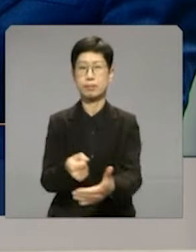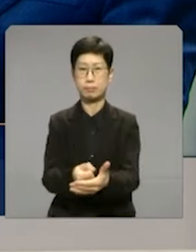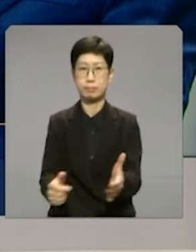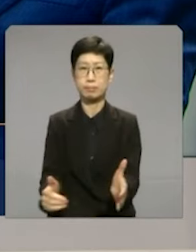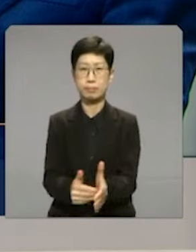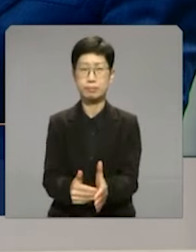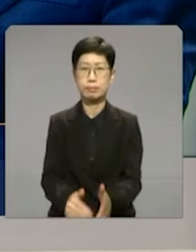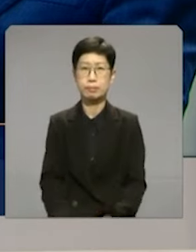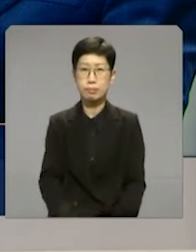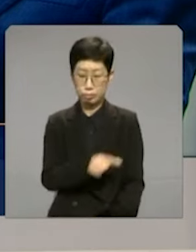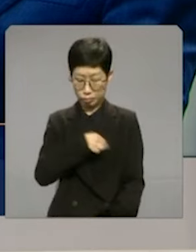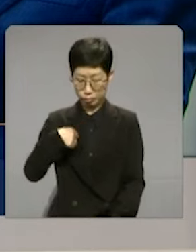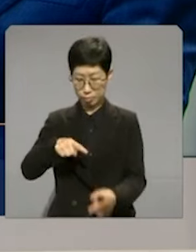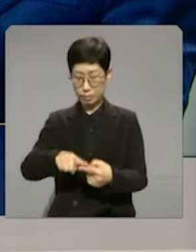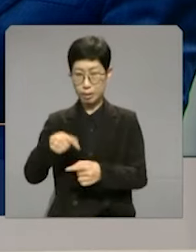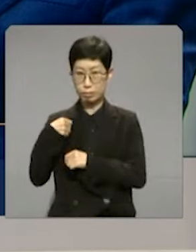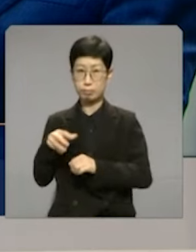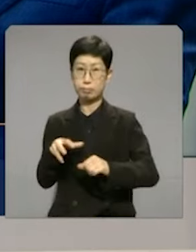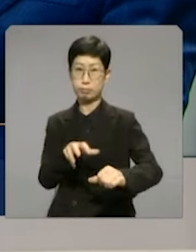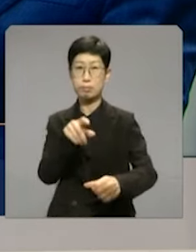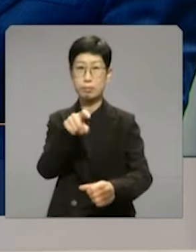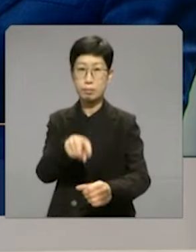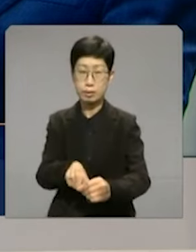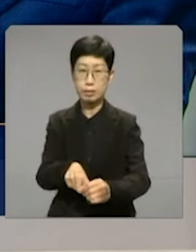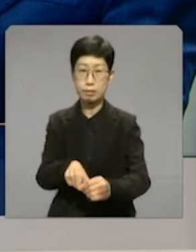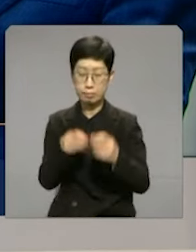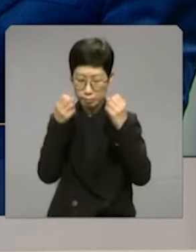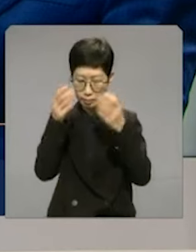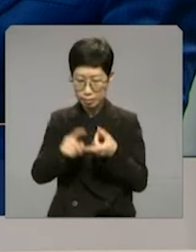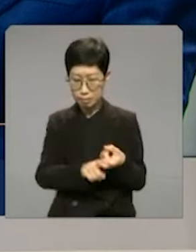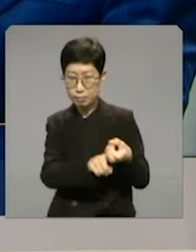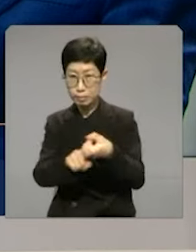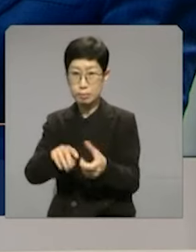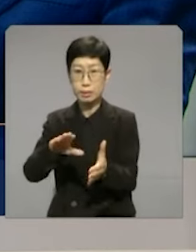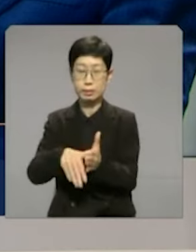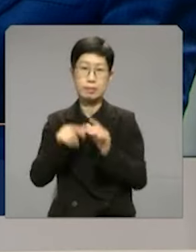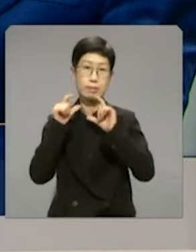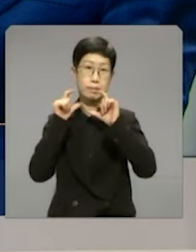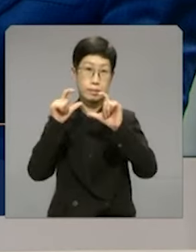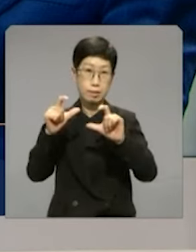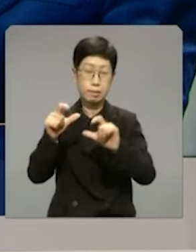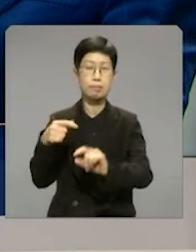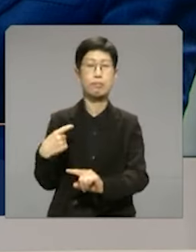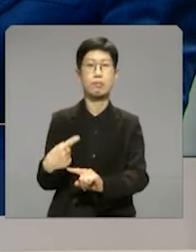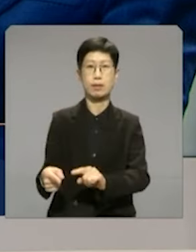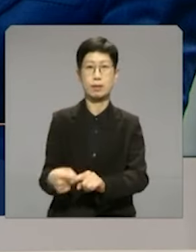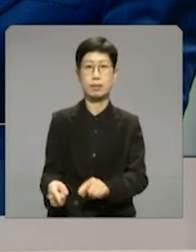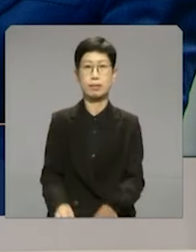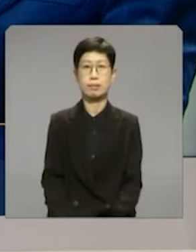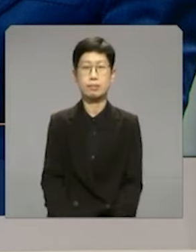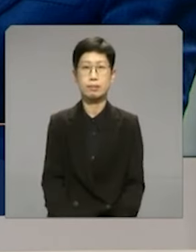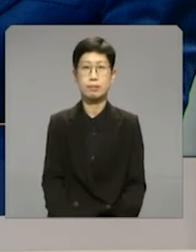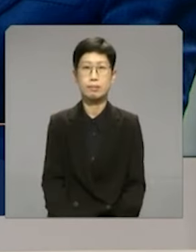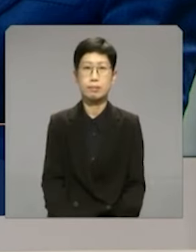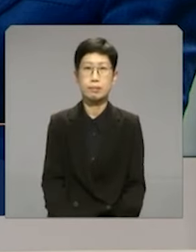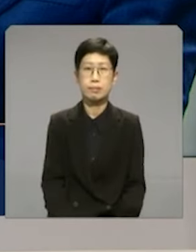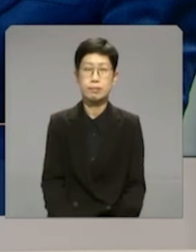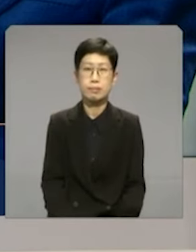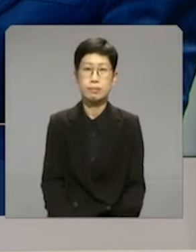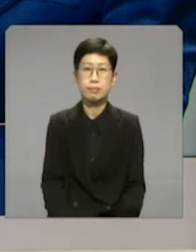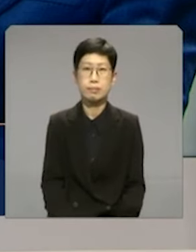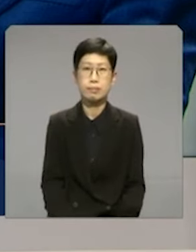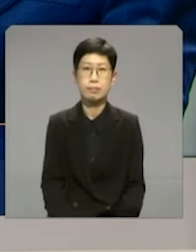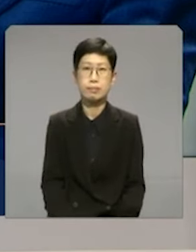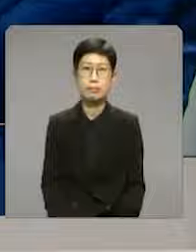했습니다. 중국에 대한 군사적 견제를 고리로 새로운 동맹의 시대를 선언했다는 평가입니다. 이윤택